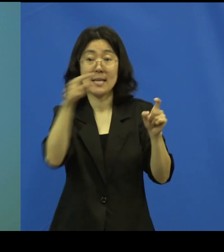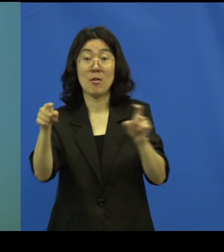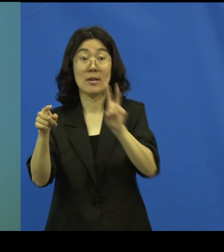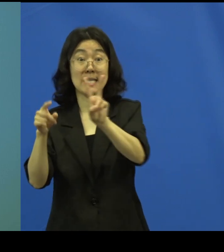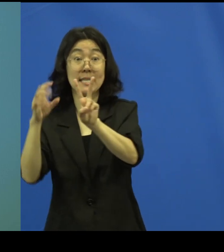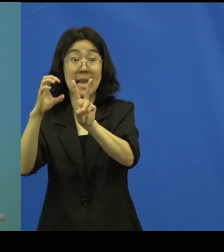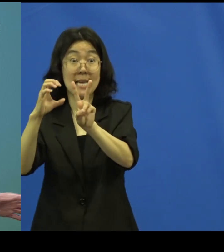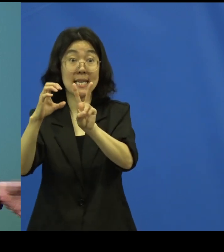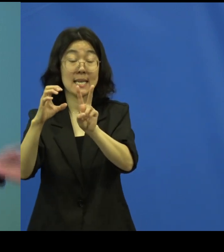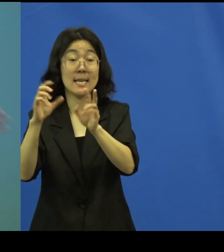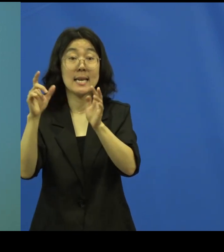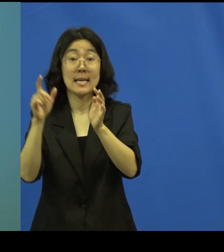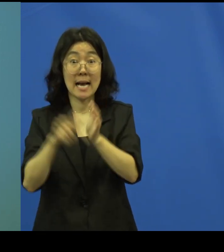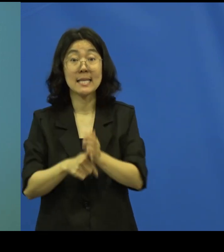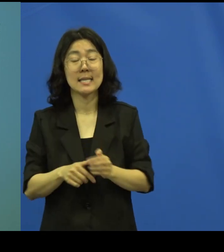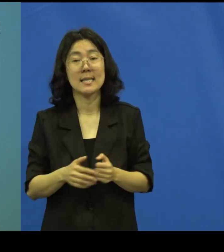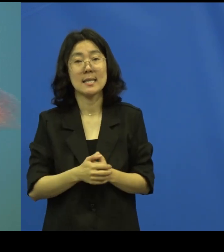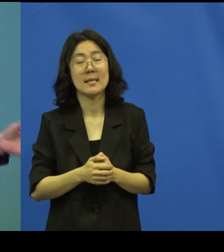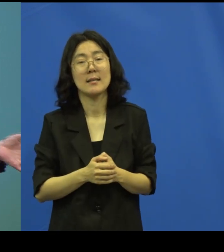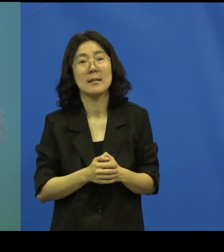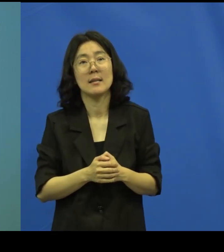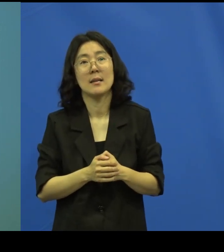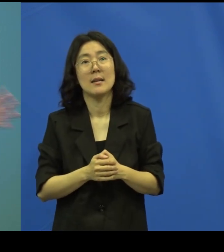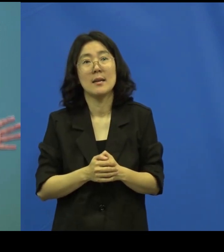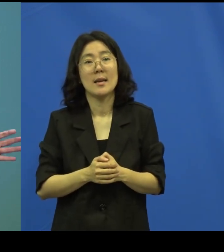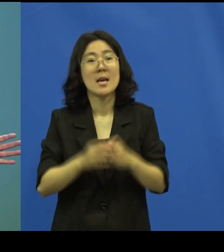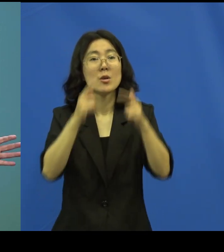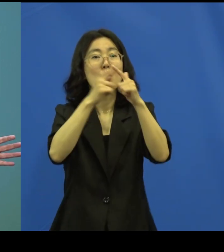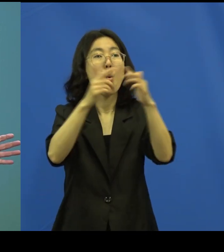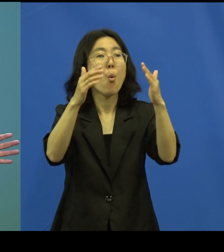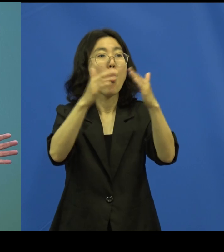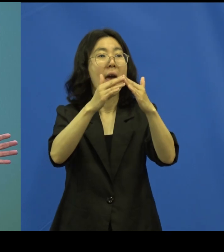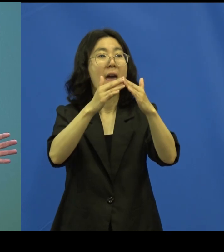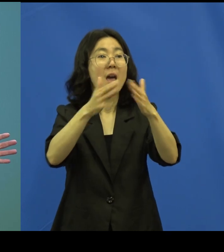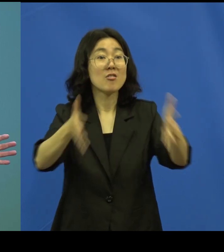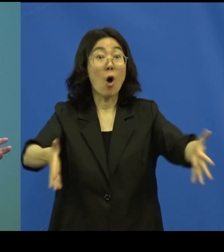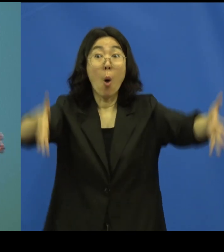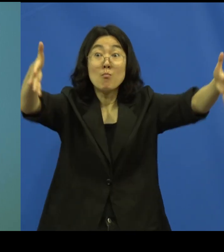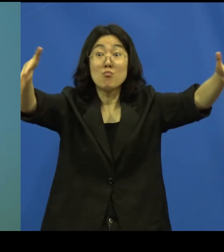2세기까지만 해도 교회 건물이 없었어요. 교회당, 예배당 건물이 없었어요.